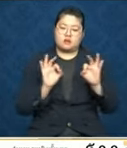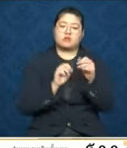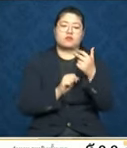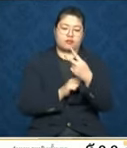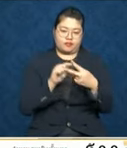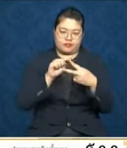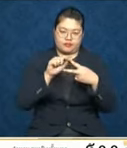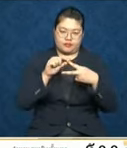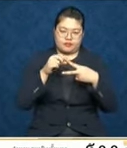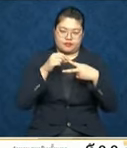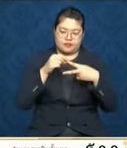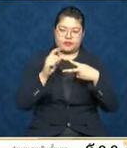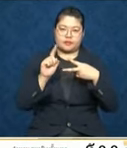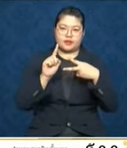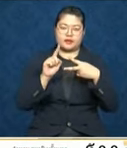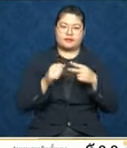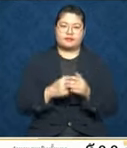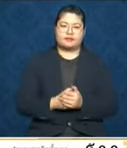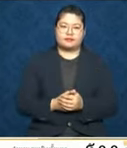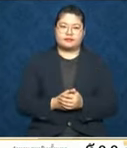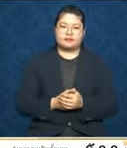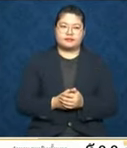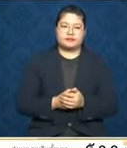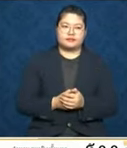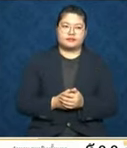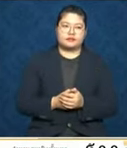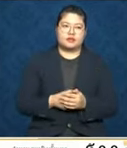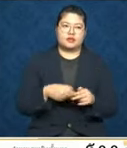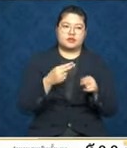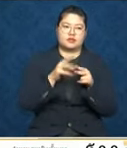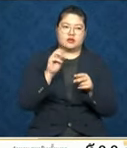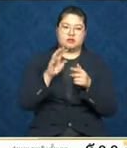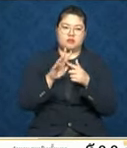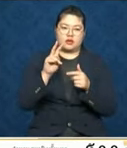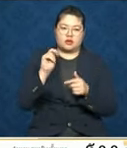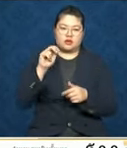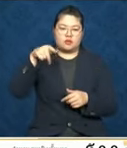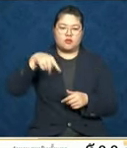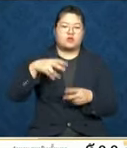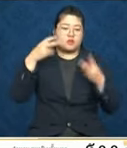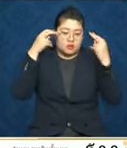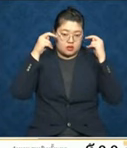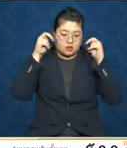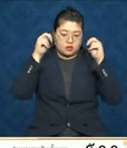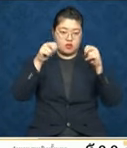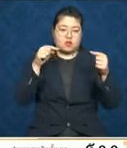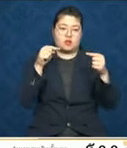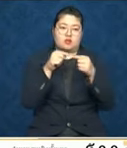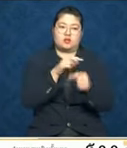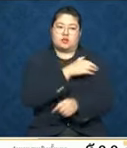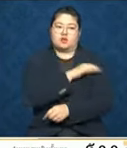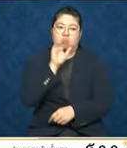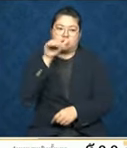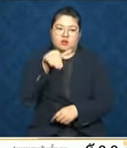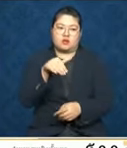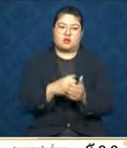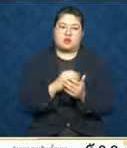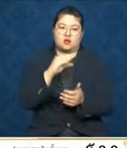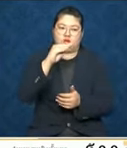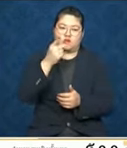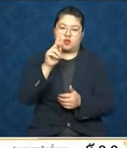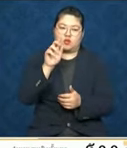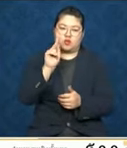ไปนี้ครับเรื่องที่1ด้วยได้รับแจ้งจากท่านมานพจูประโคนนายกเทศมนตรีตำบลโคกขมิ้นอำเภอพระ